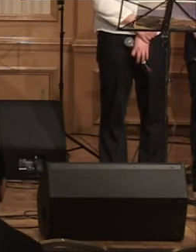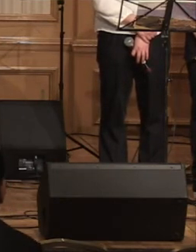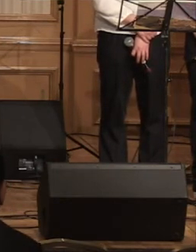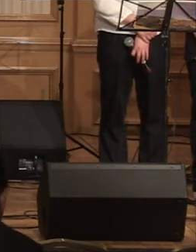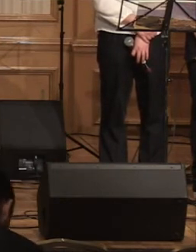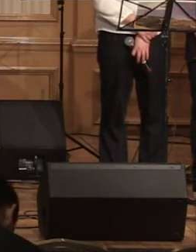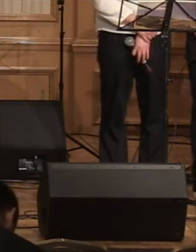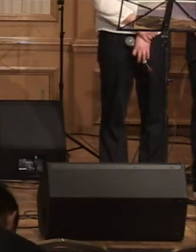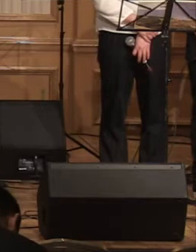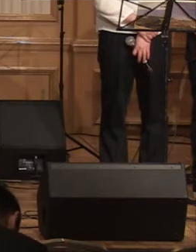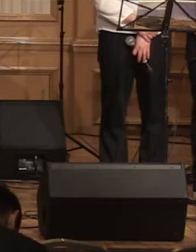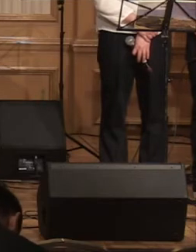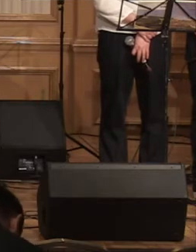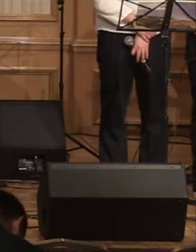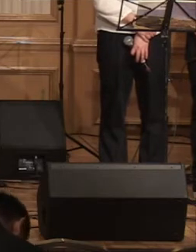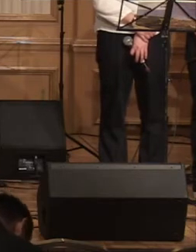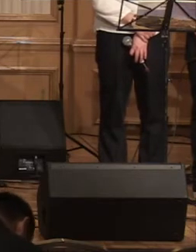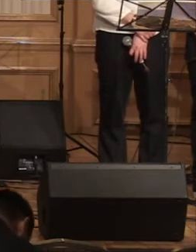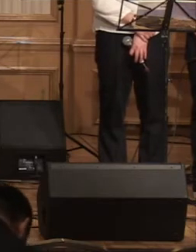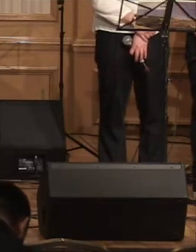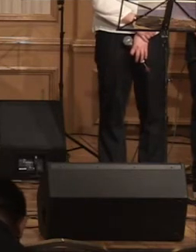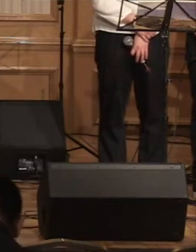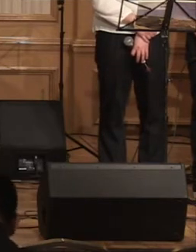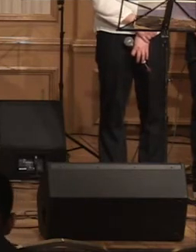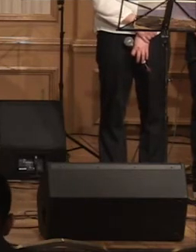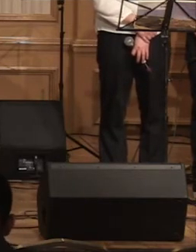通してお祈りいたします。アメン。